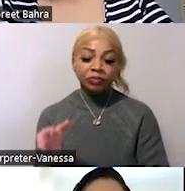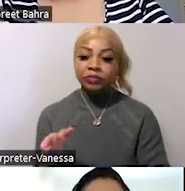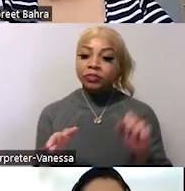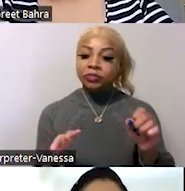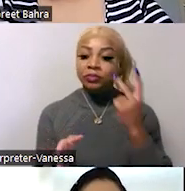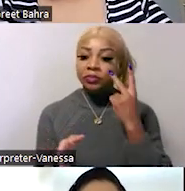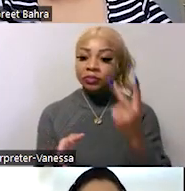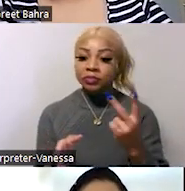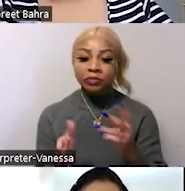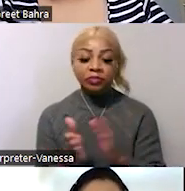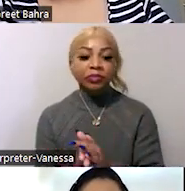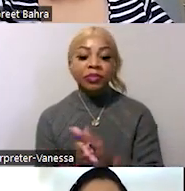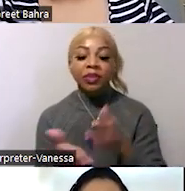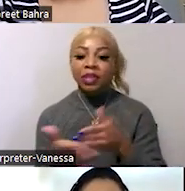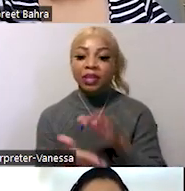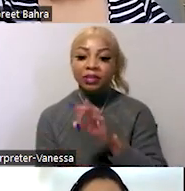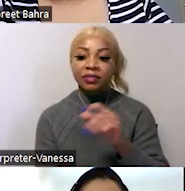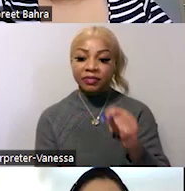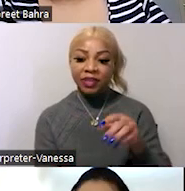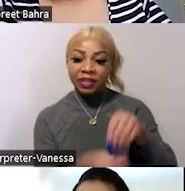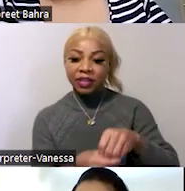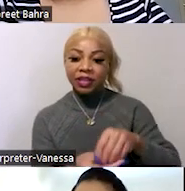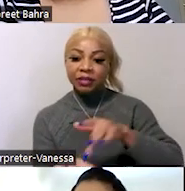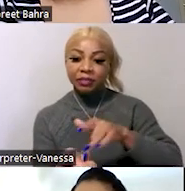causes profondes. L'expérience de Sally